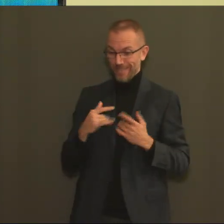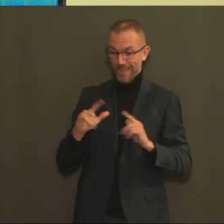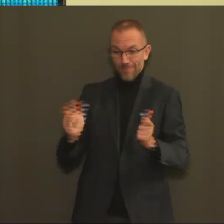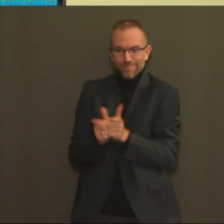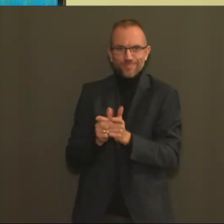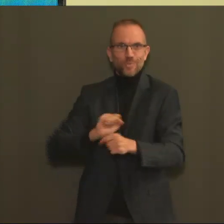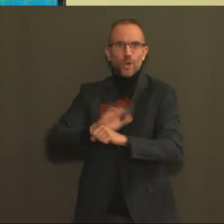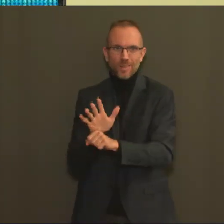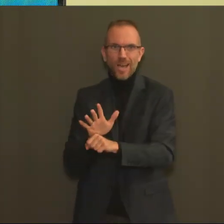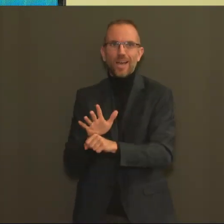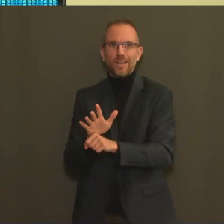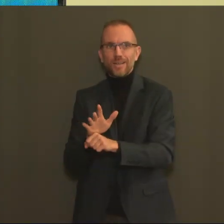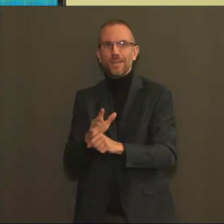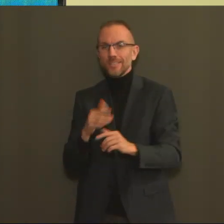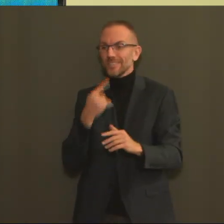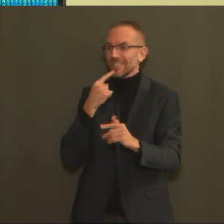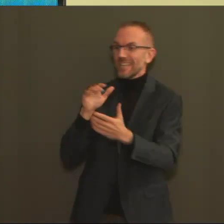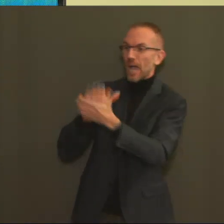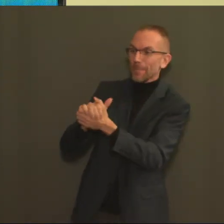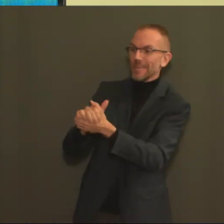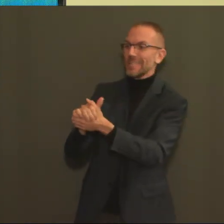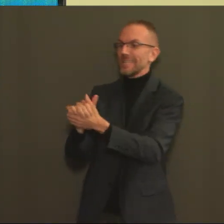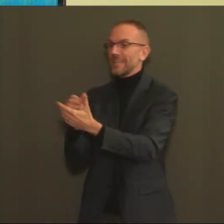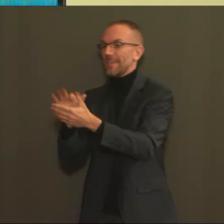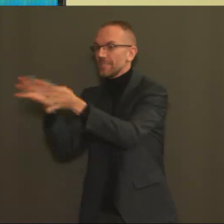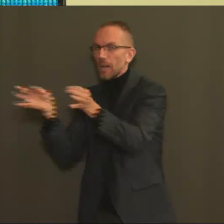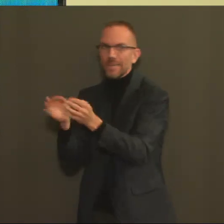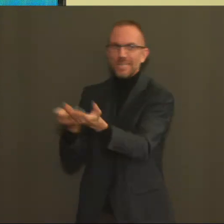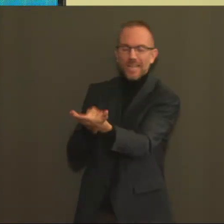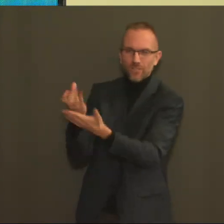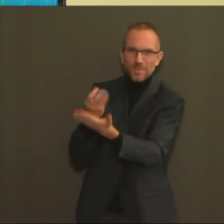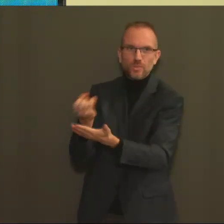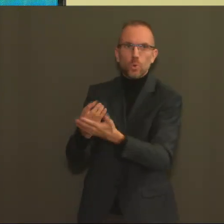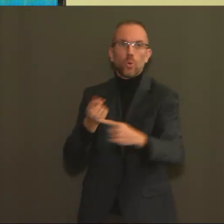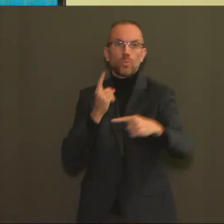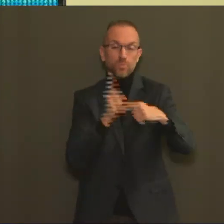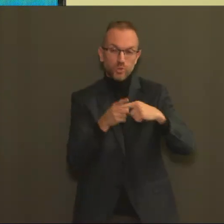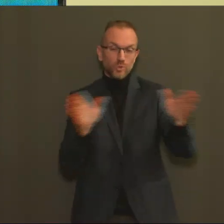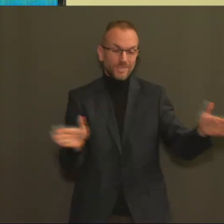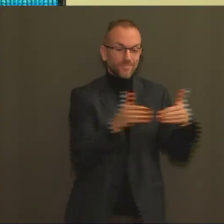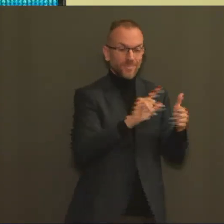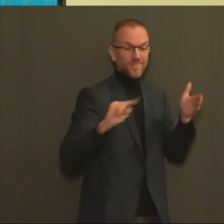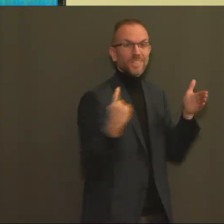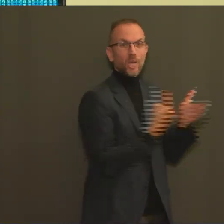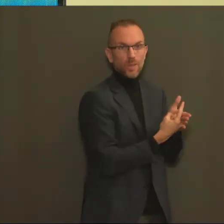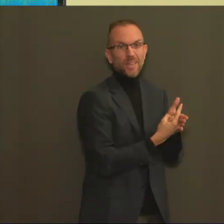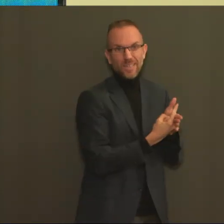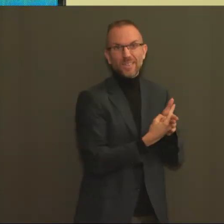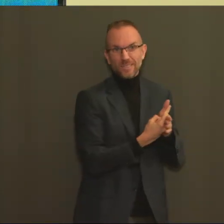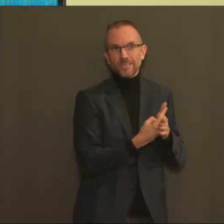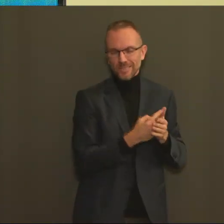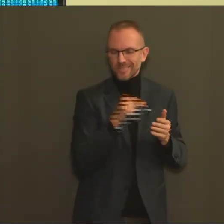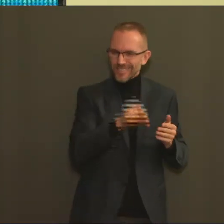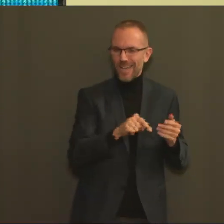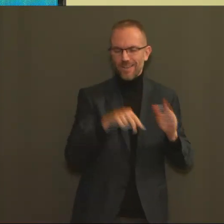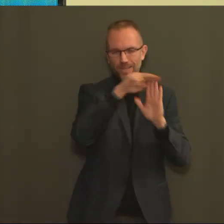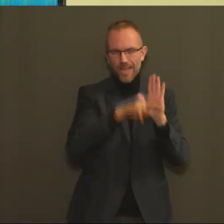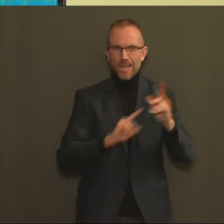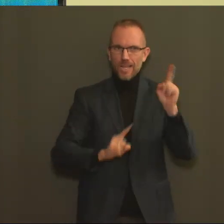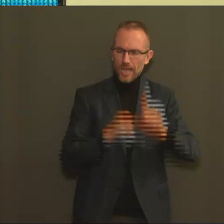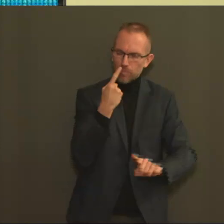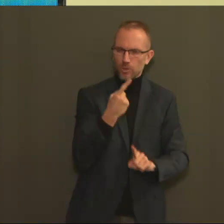ook je gewoon film al zei we die zo mal socialisten resultaat van de moto e nécessaire kippen spa